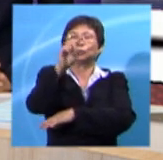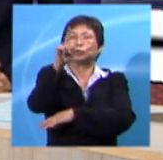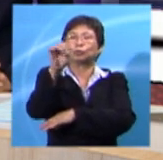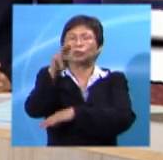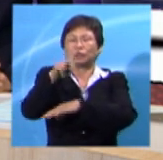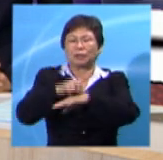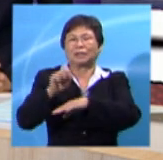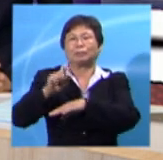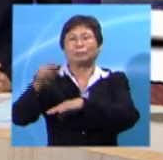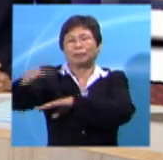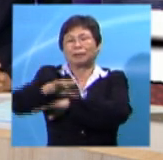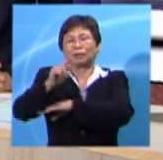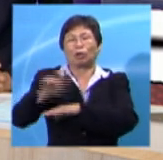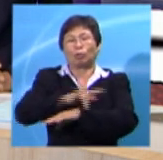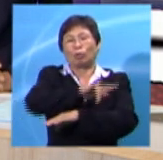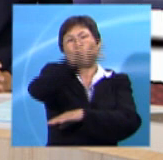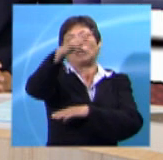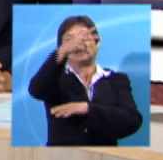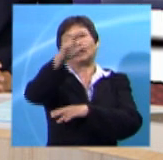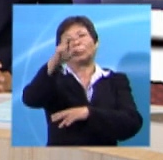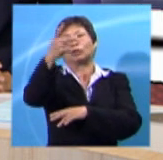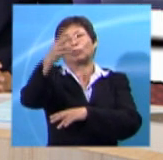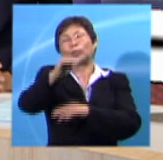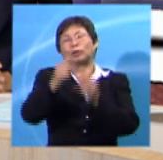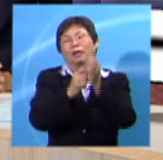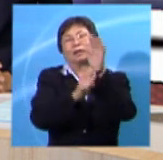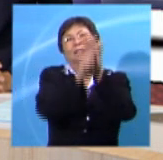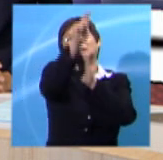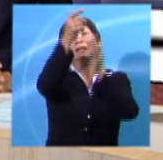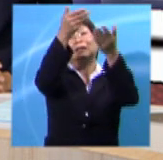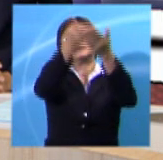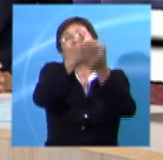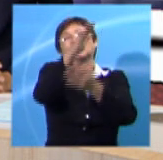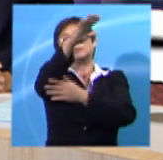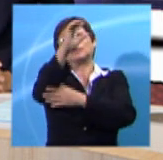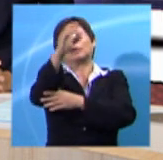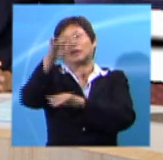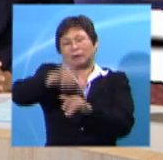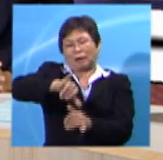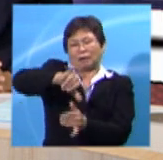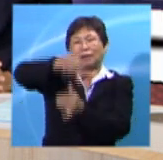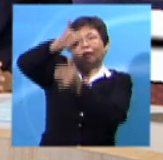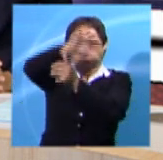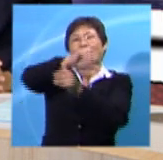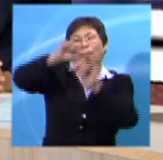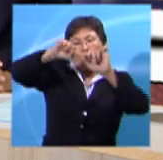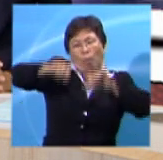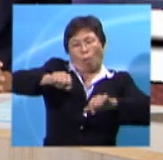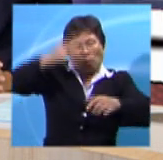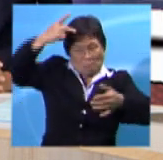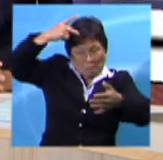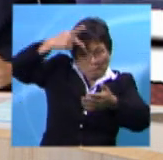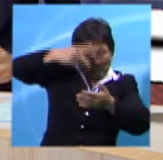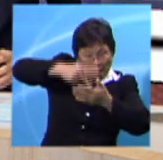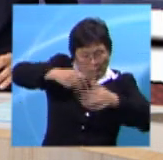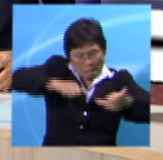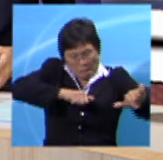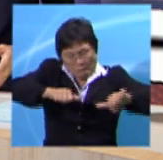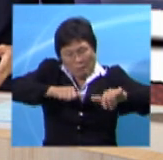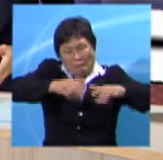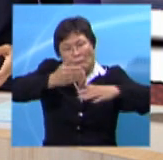ini berupaya terbang sejauh 300 KM dengan ketinggian mencecah 500 kaki dan mampu kesan kegiatan